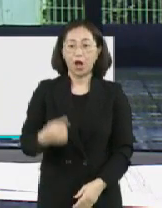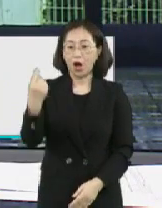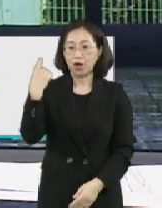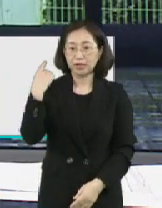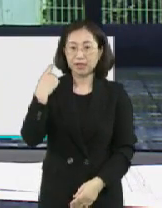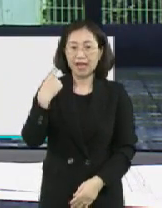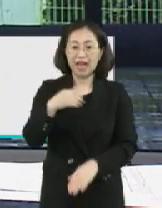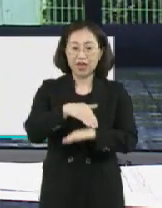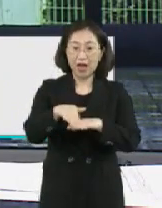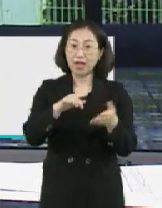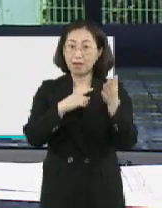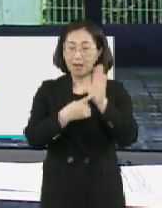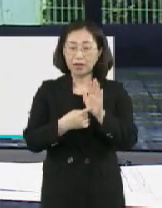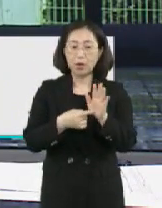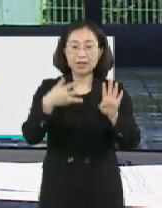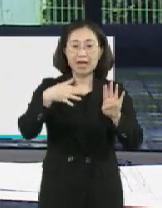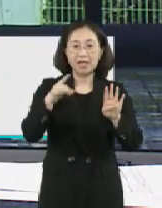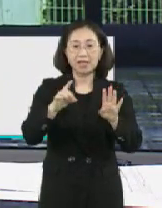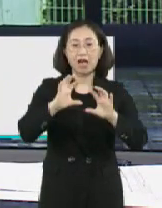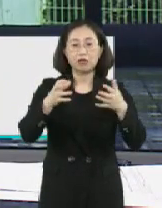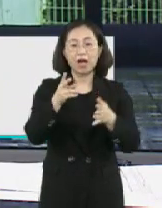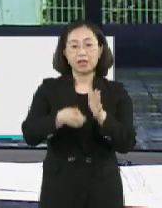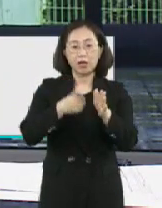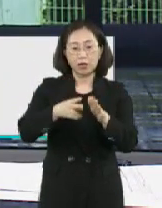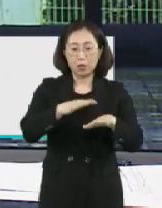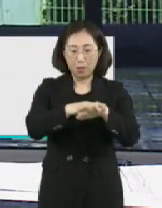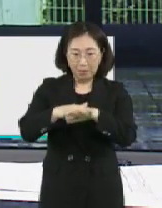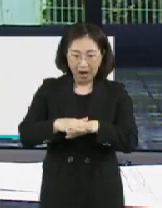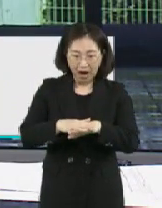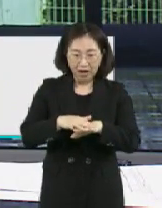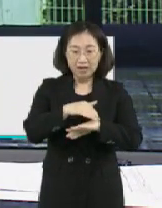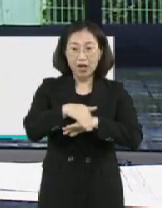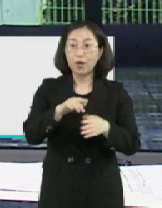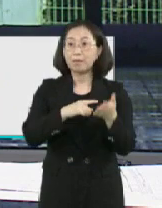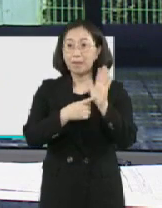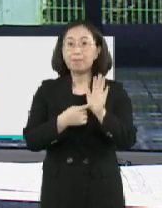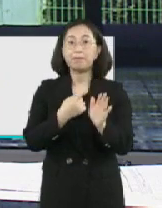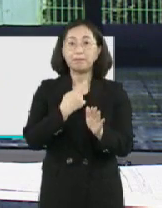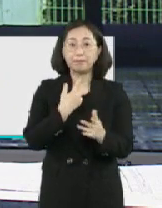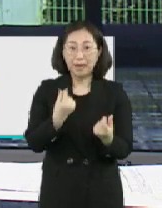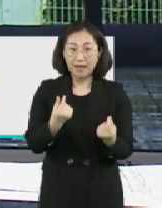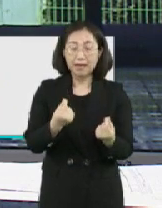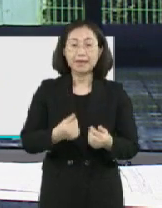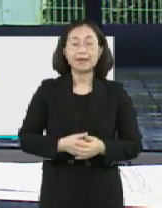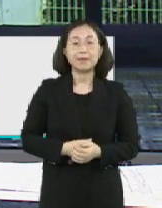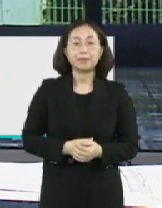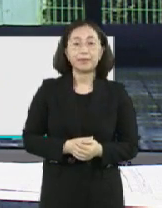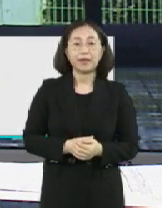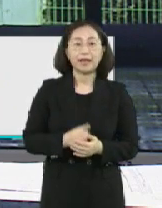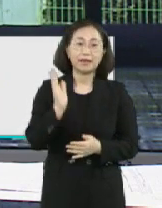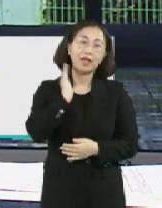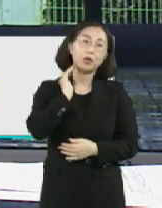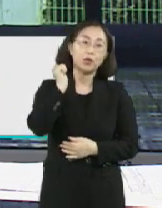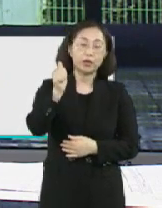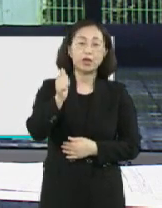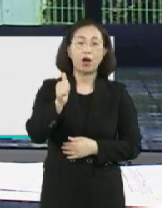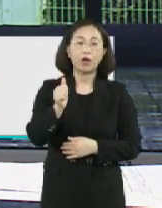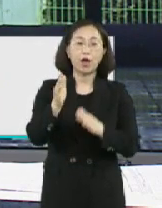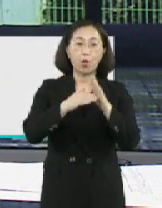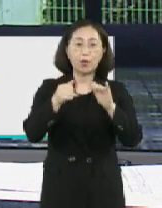어제 초안이 발표된 4차 국가철도망계획 후폭풍이 거셉니다. 대통령의 대선 공약인